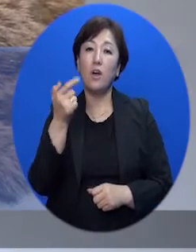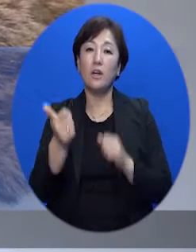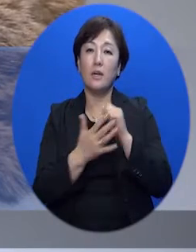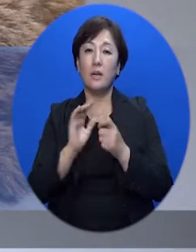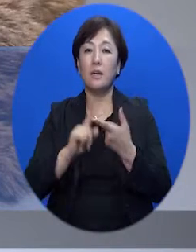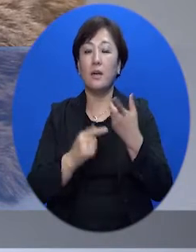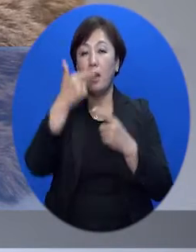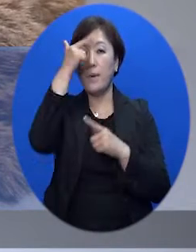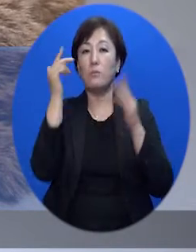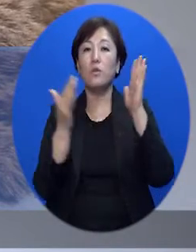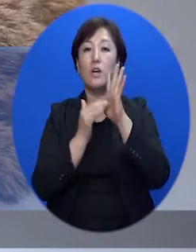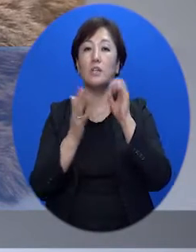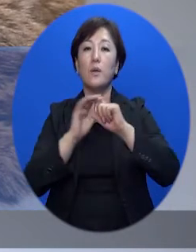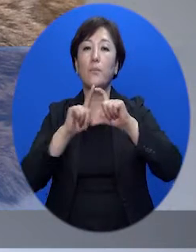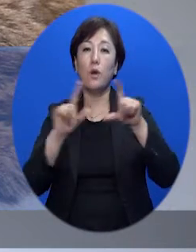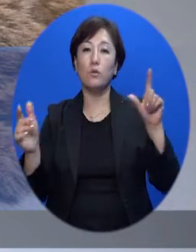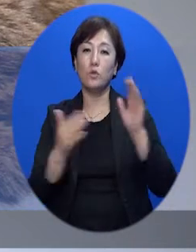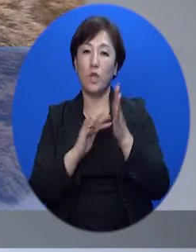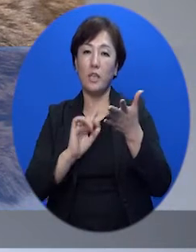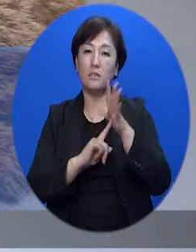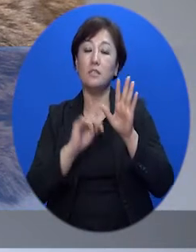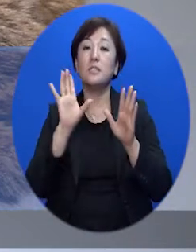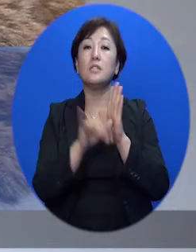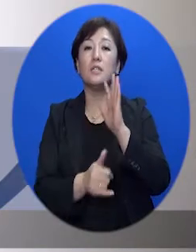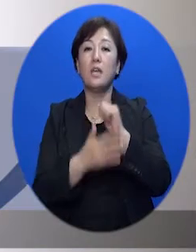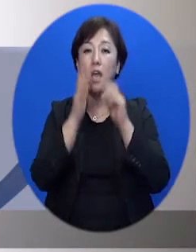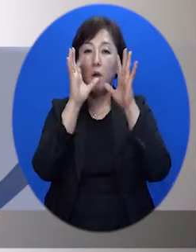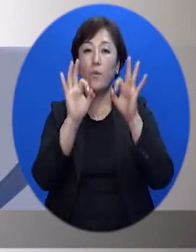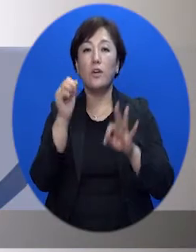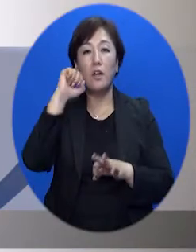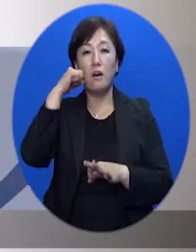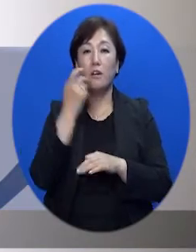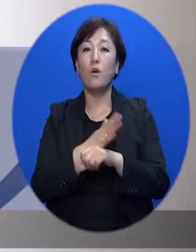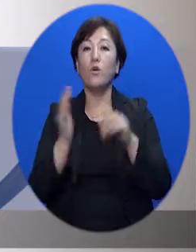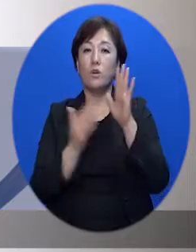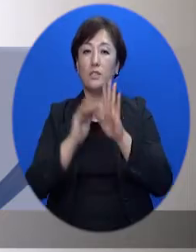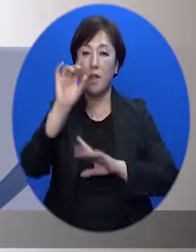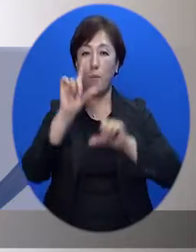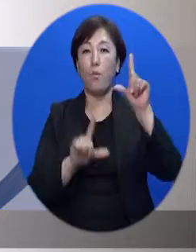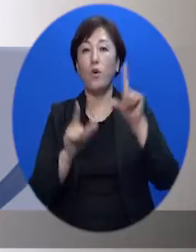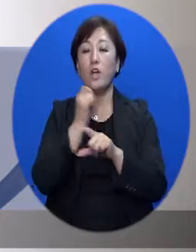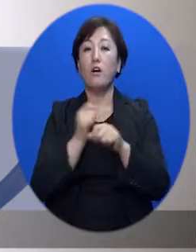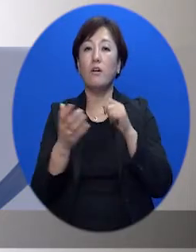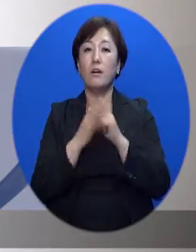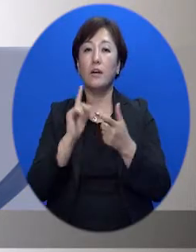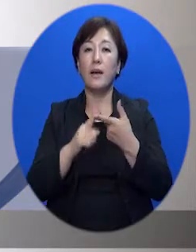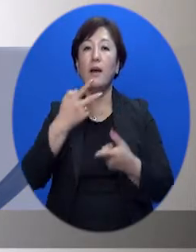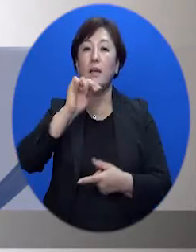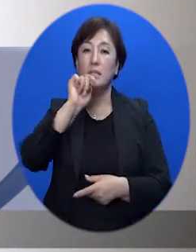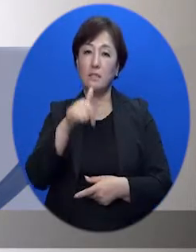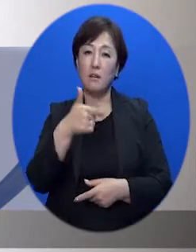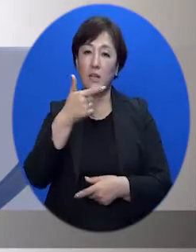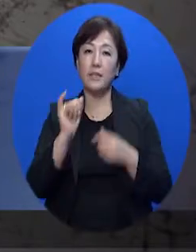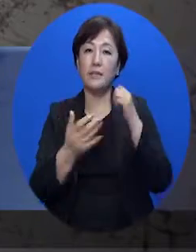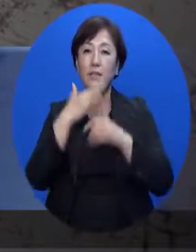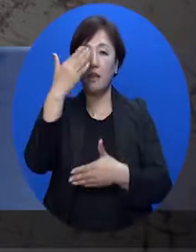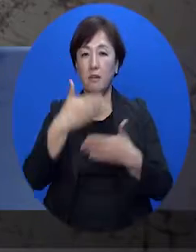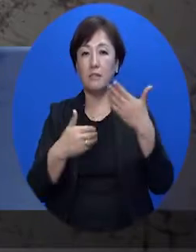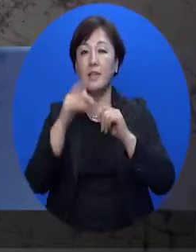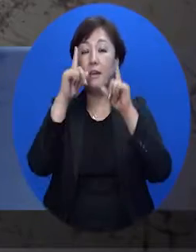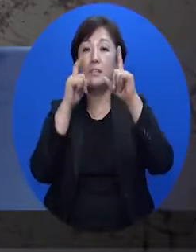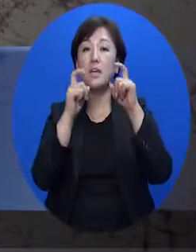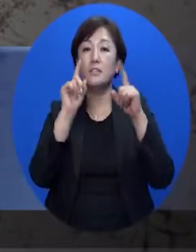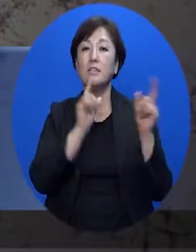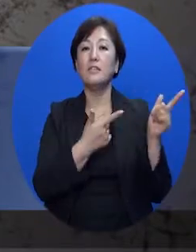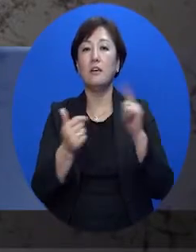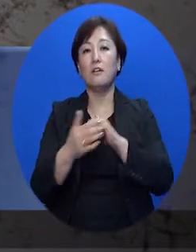이번 전시는 평소에 접하기 어려운 다양한 대곡천의 암각화 모형과 실험 석기, 영상 사진 등 다양한